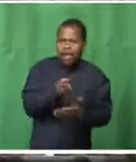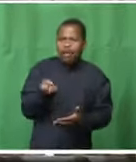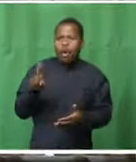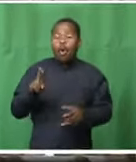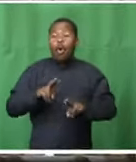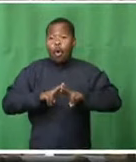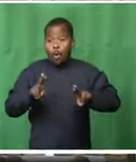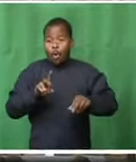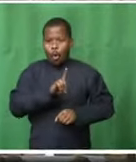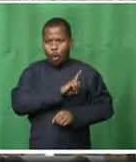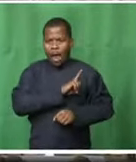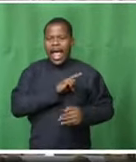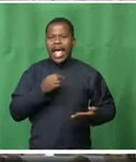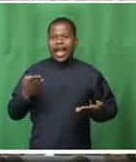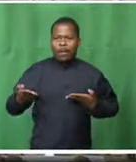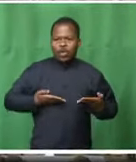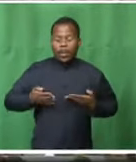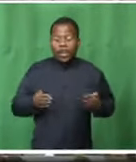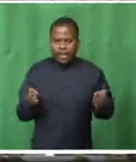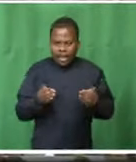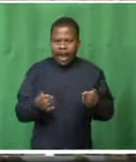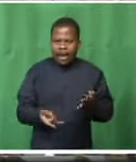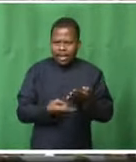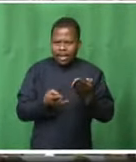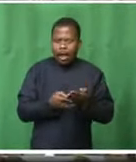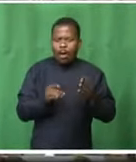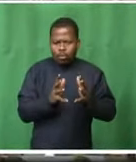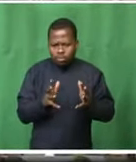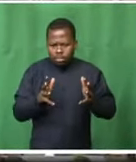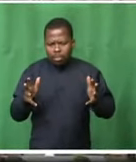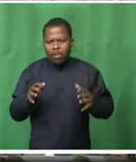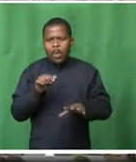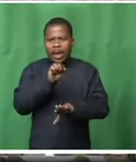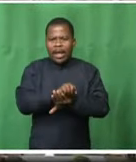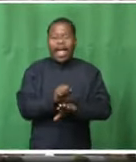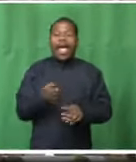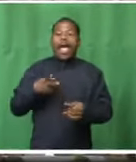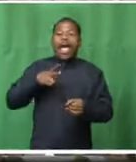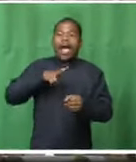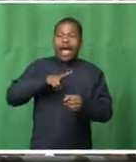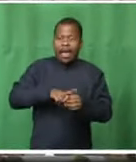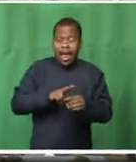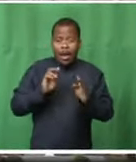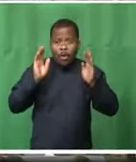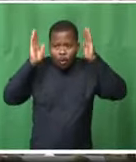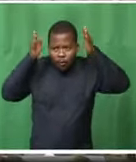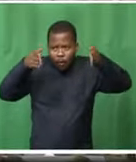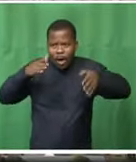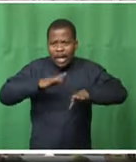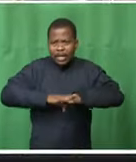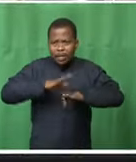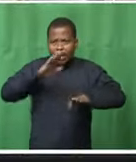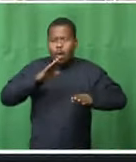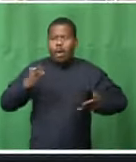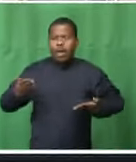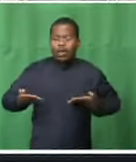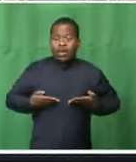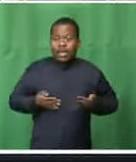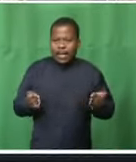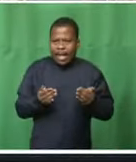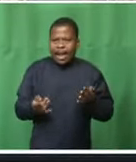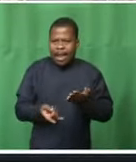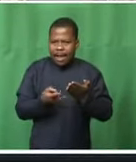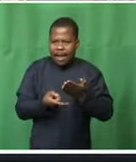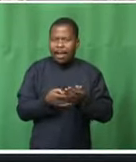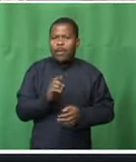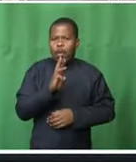kuthuthuka bosomabhizinisi labancane. Umuntu ke utawubuka lelo galelo ukuthi kubanjiswane